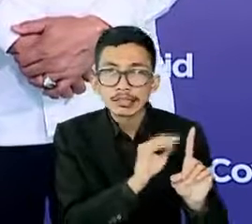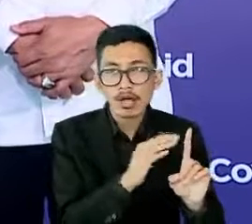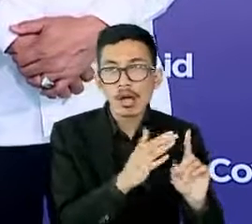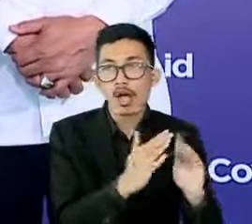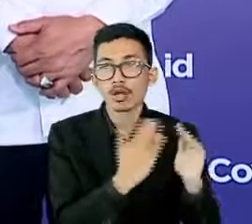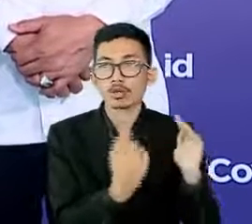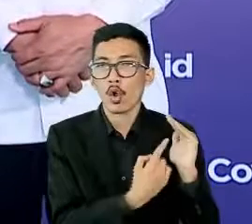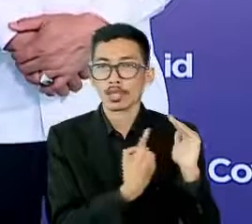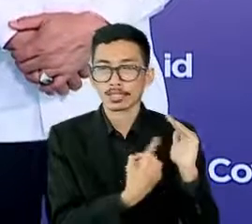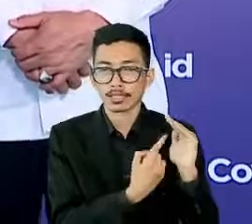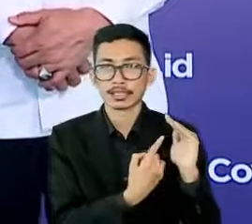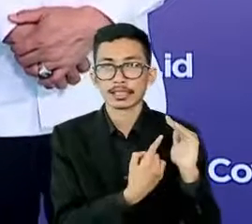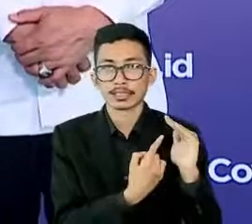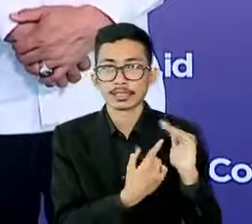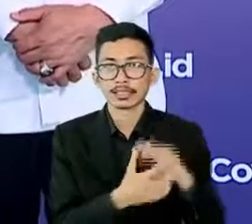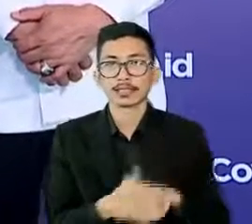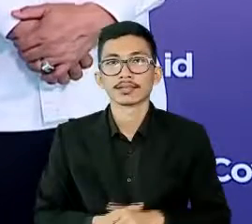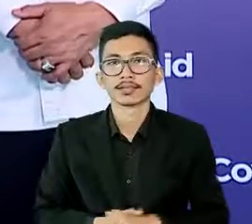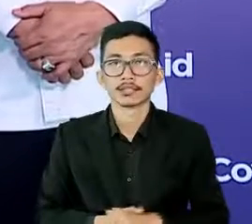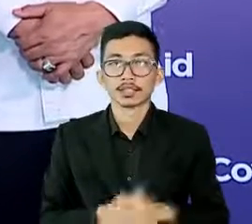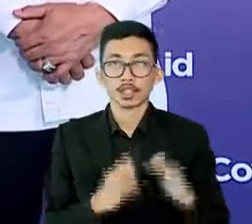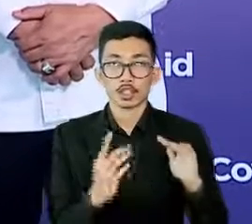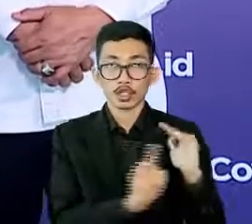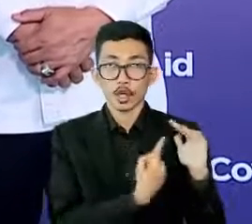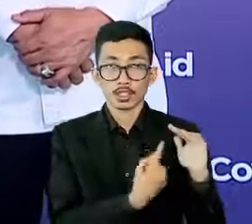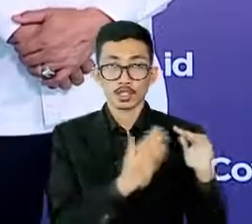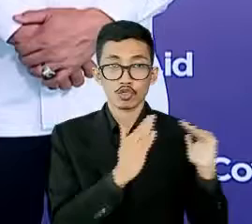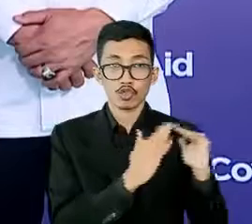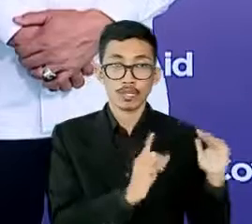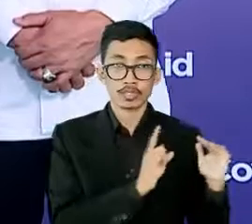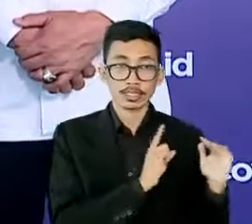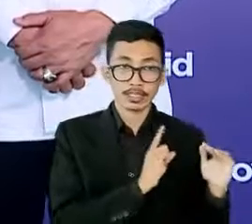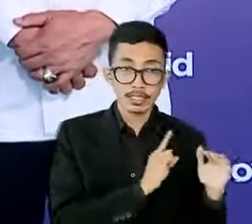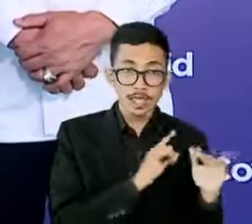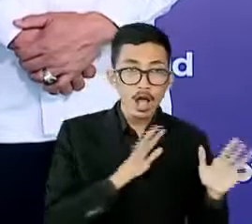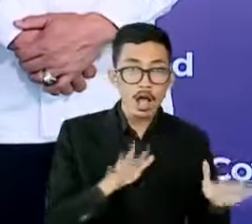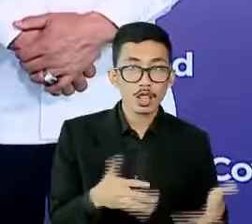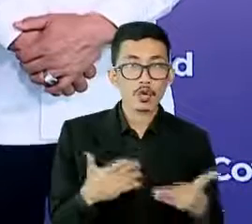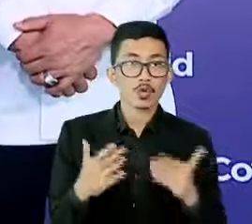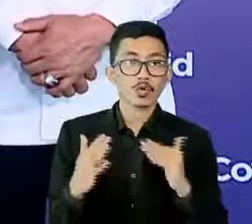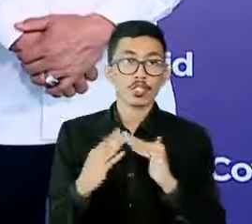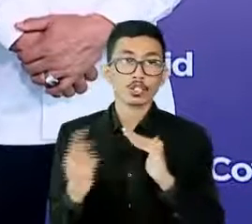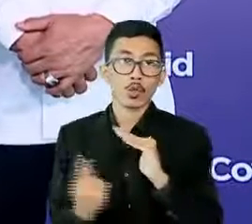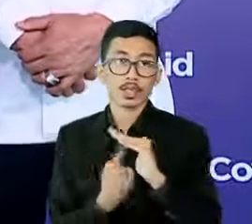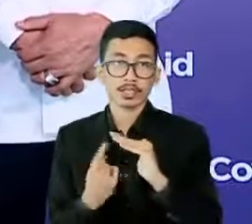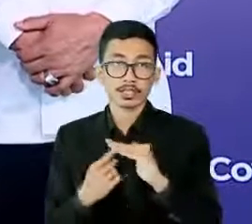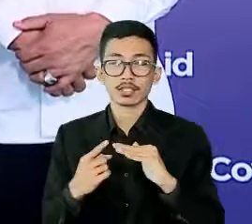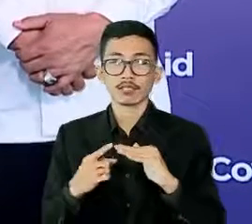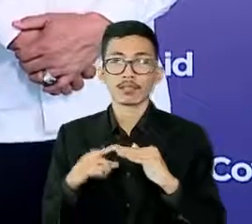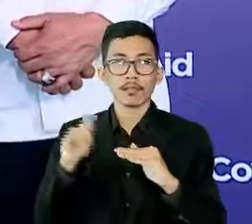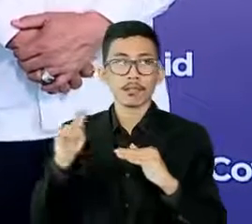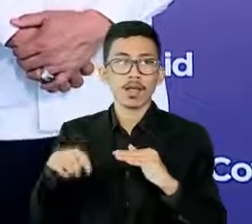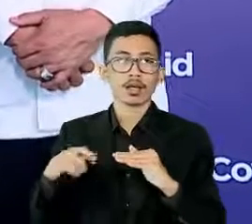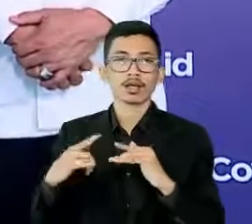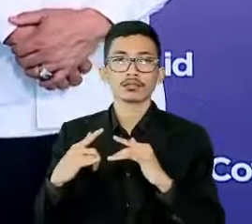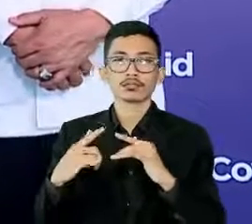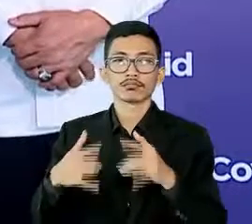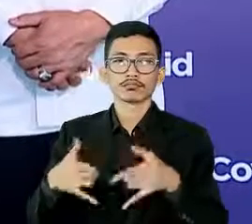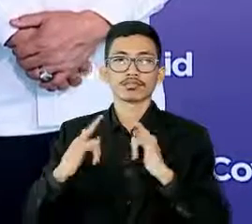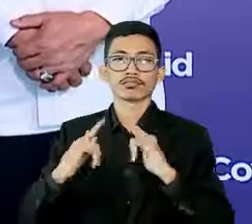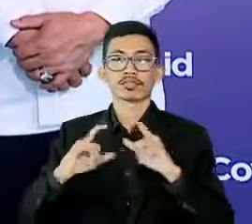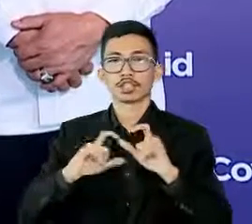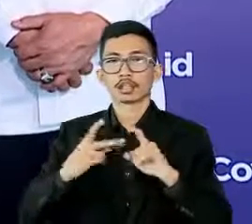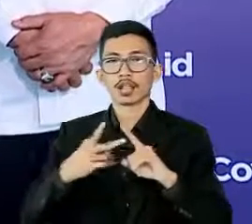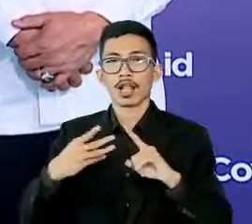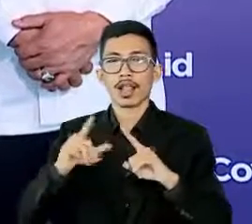Hai isolasi baik isolasi Mandiri isolasi dengan menggunakan shelter yang ada di pedesaan maupun